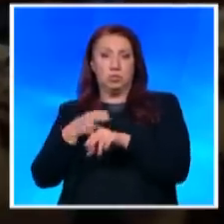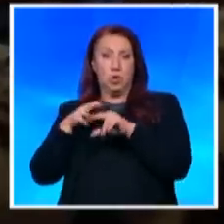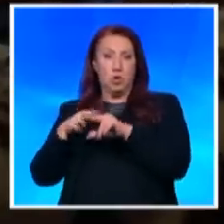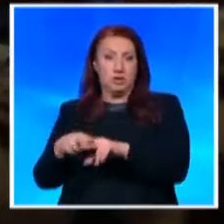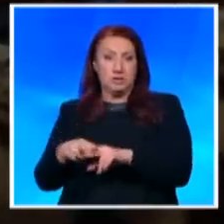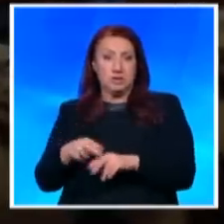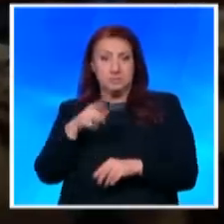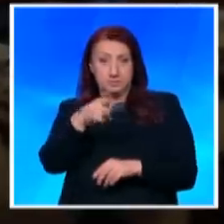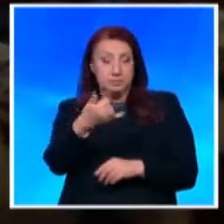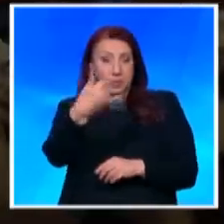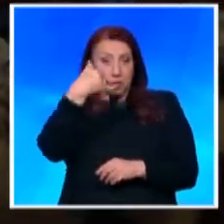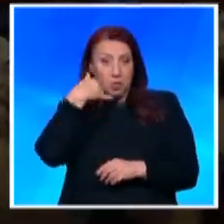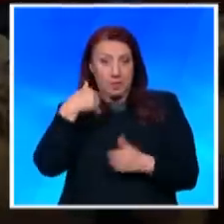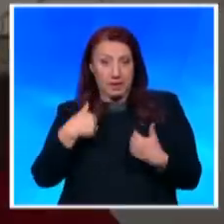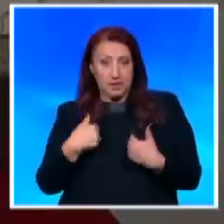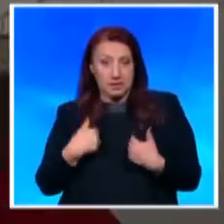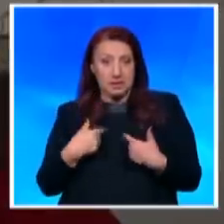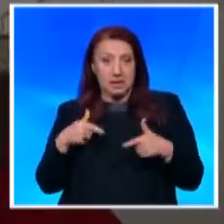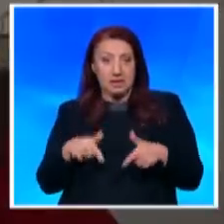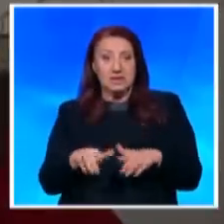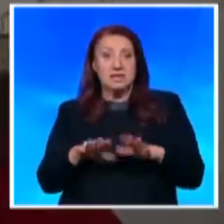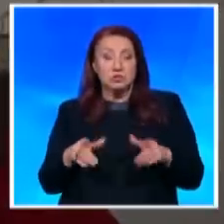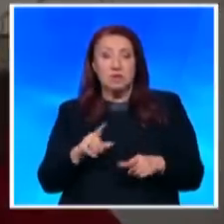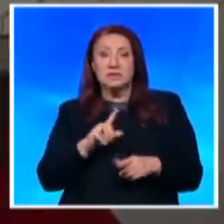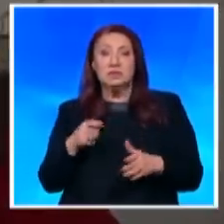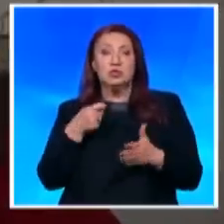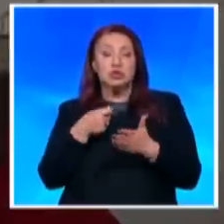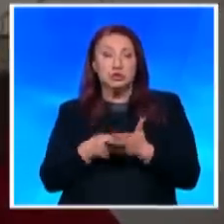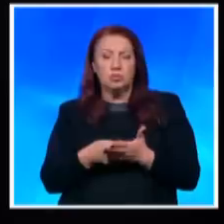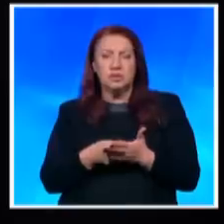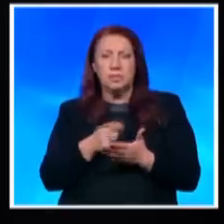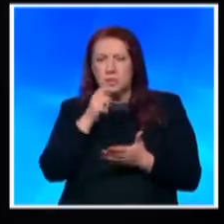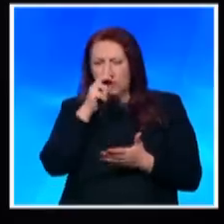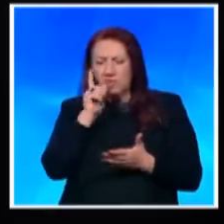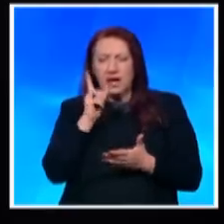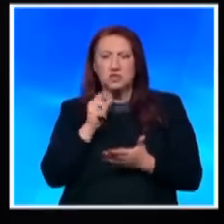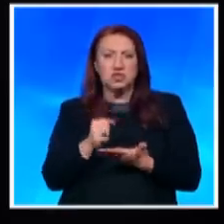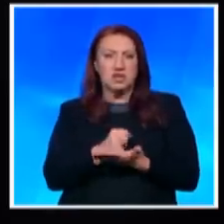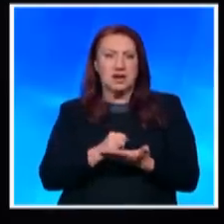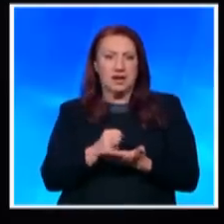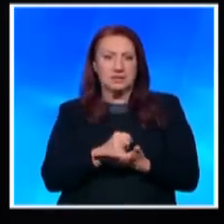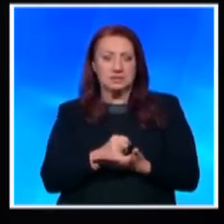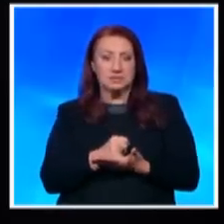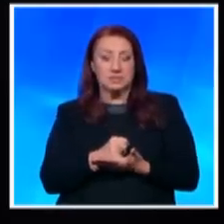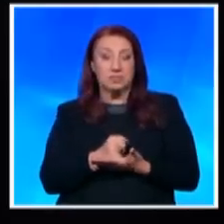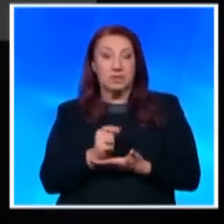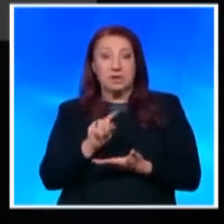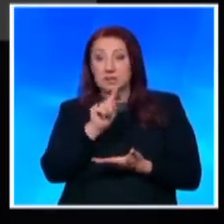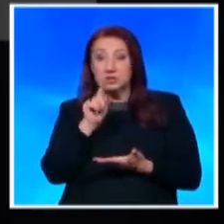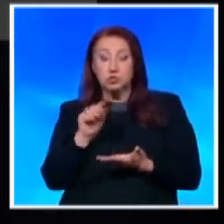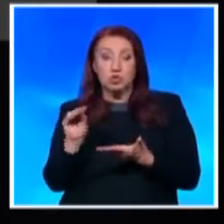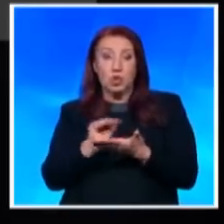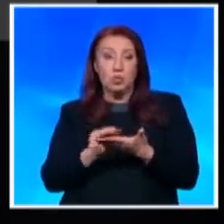тази ситуация вие не можете да си купите животоспасяващи лекарства. За това, да. Защо попълвахте документи с невярно